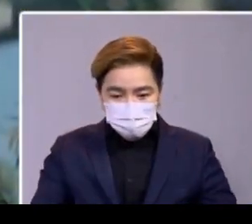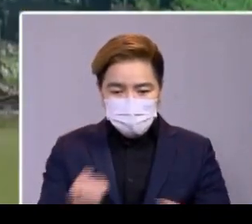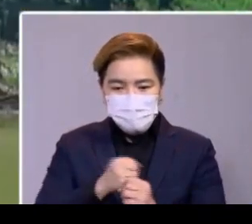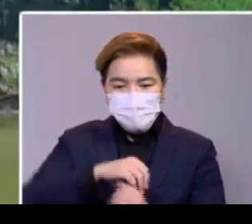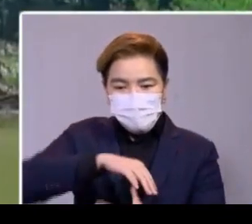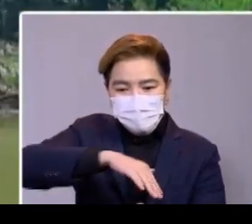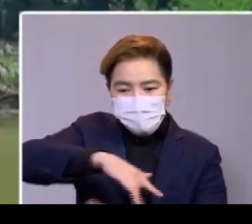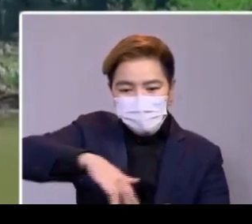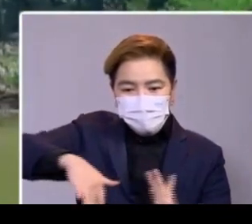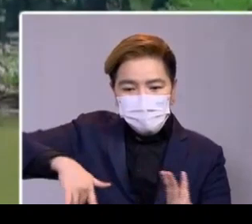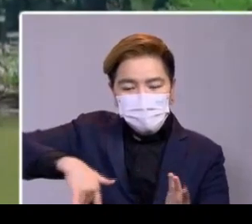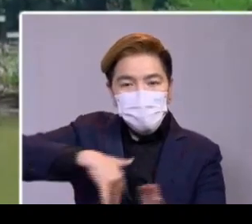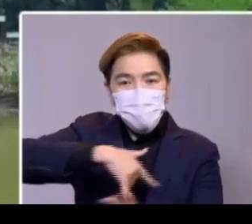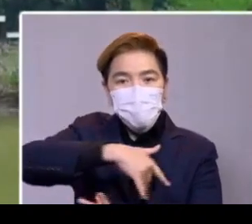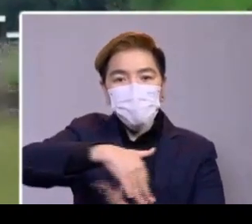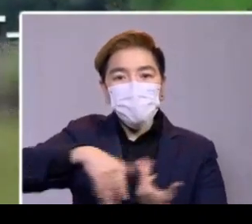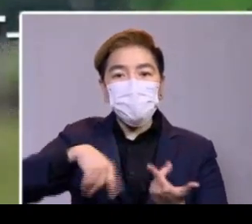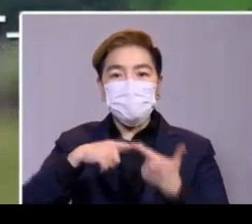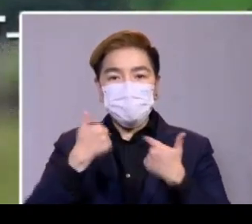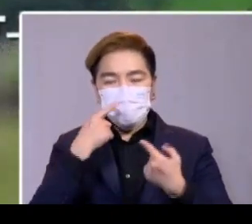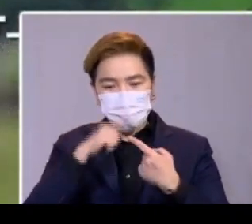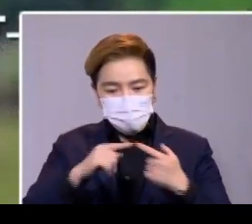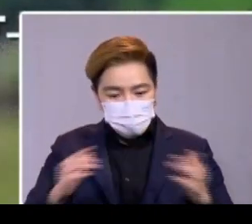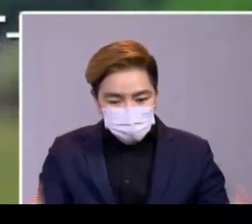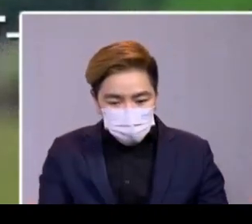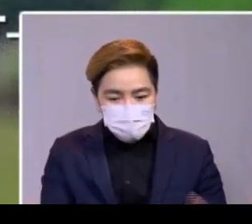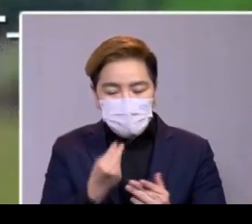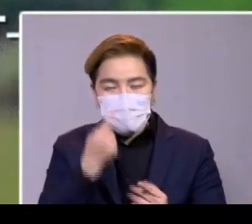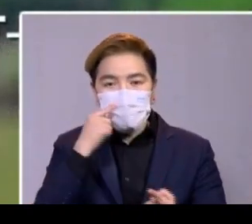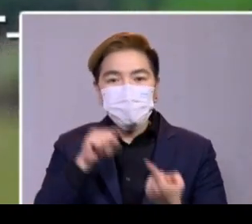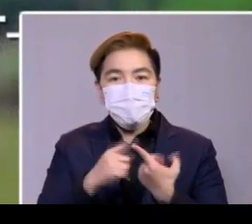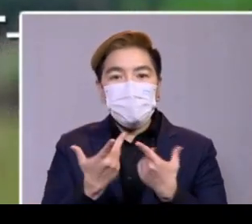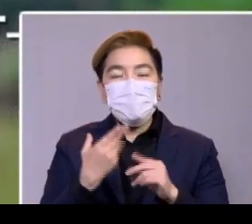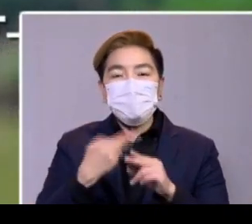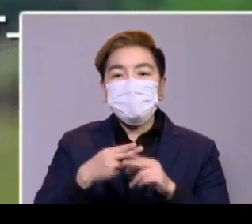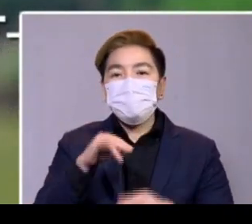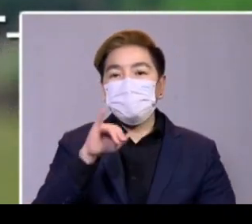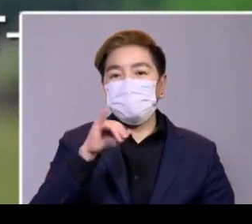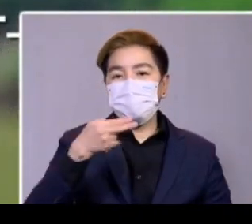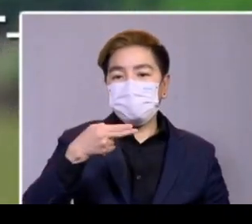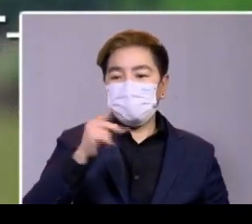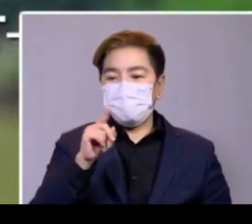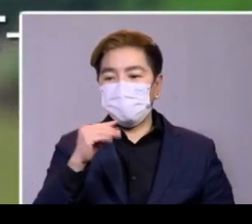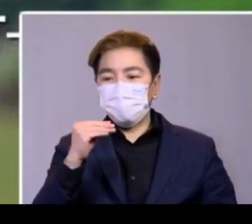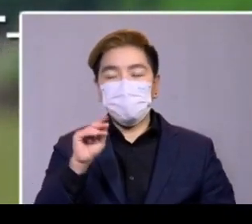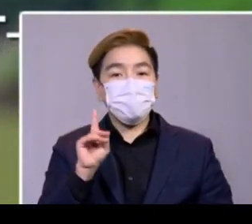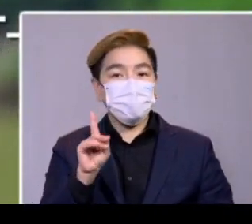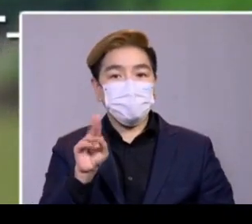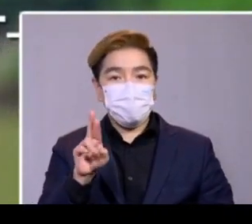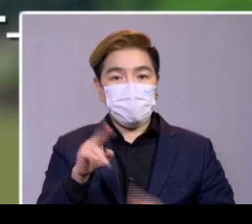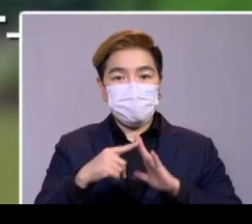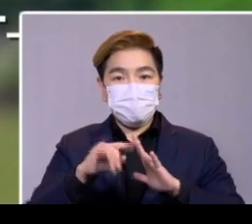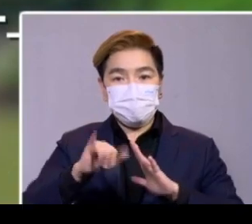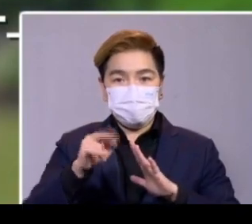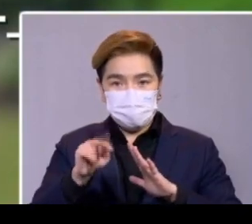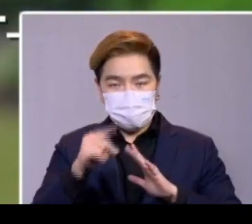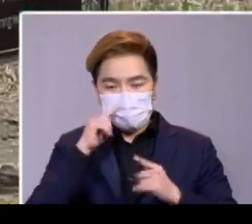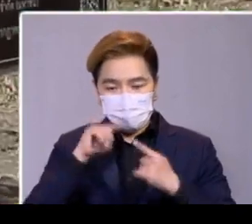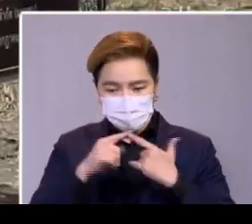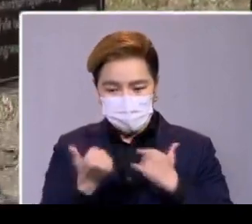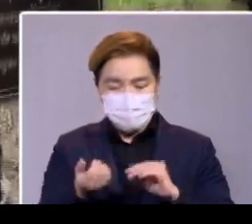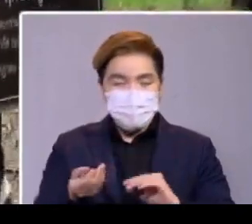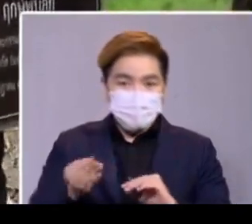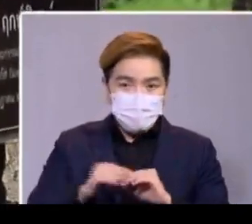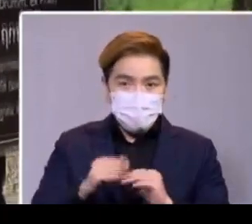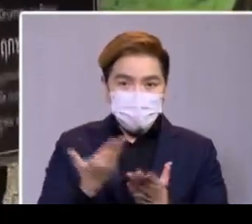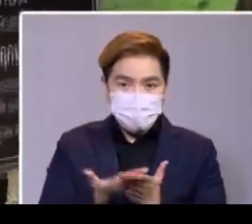มุนเวียนในกระบวนการผลิตรวมถึงการผลักดันการใช้พลังงานจากไฮโดรเจนพอร์ตโฟลิโอทรานส์ฟอร์เมชั่นการเพิ่มสัด